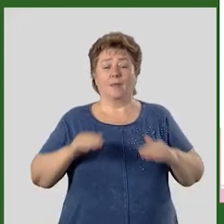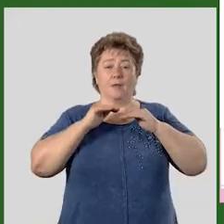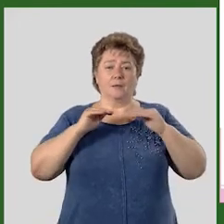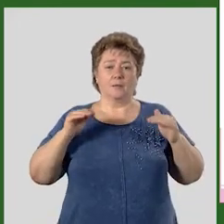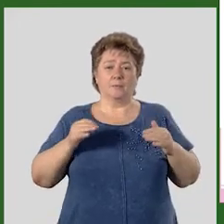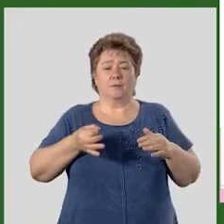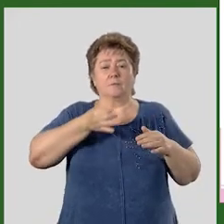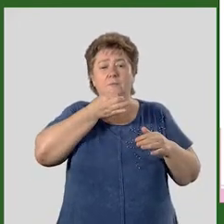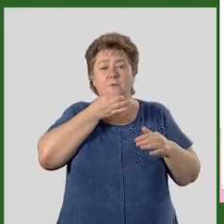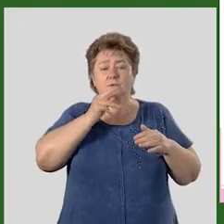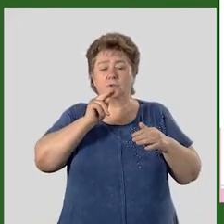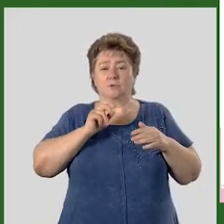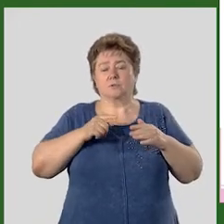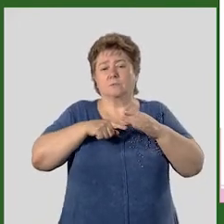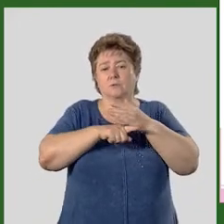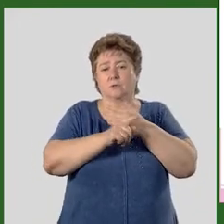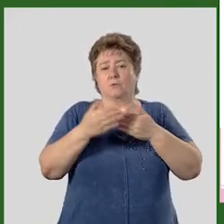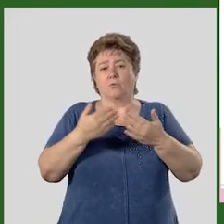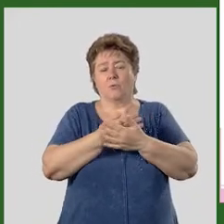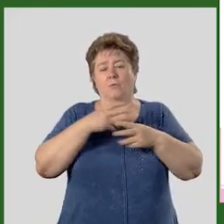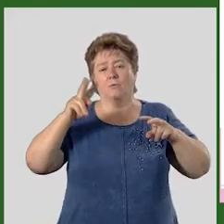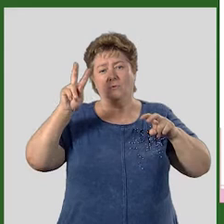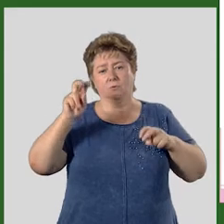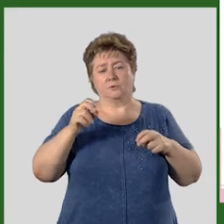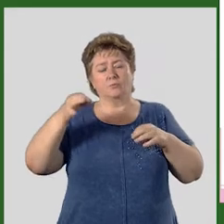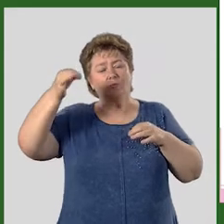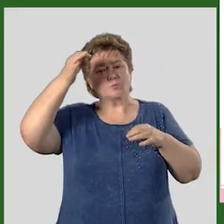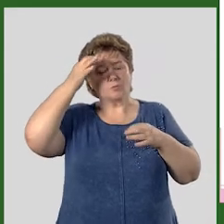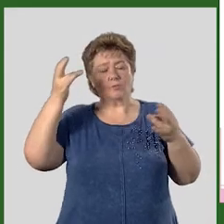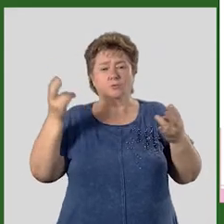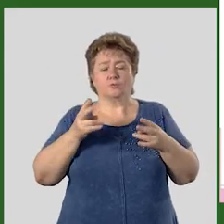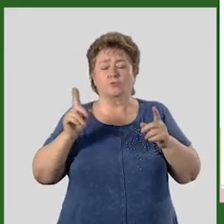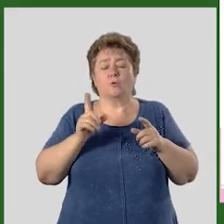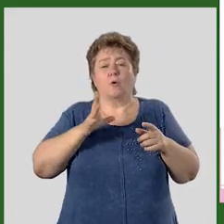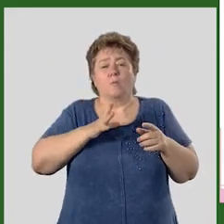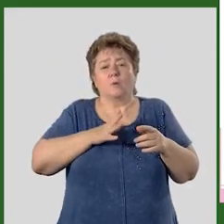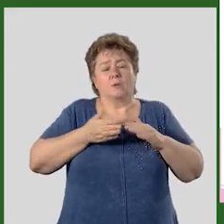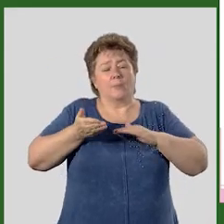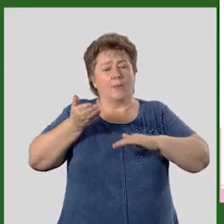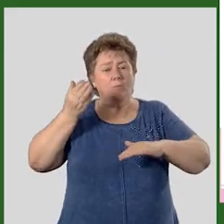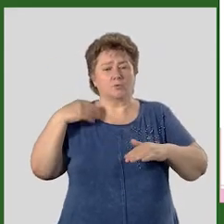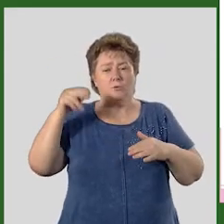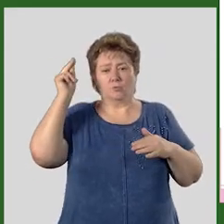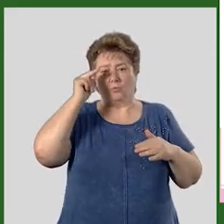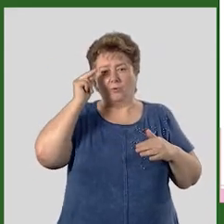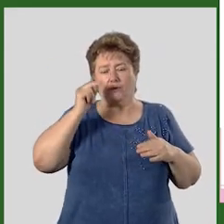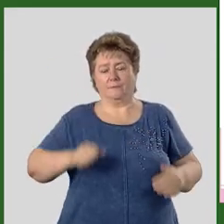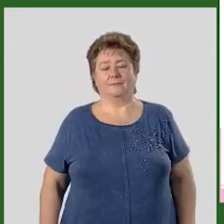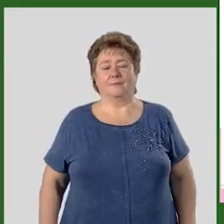Ребята, прежде чем перейти к новой теме, давайте с вами вспомним, что мы проходили на прошлом